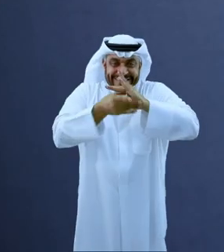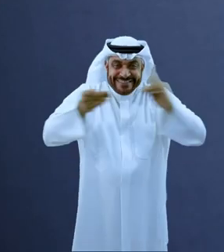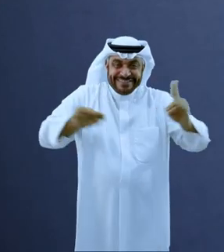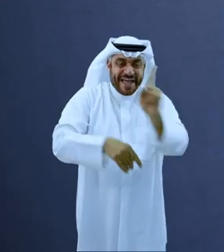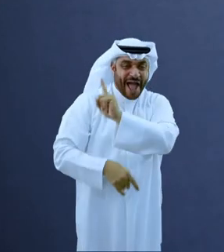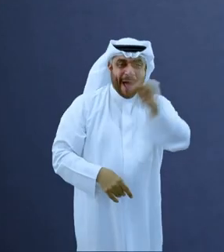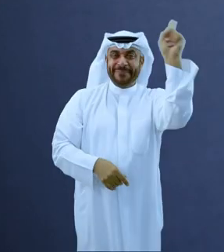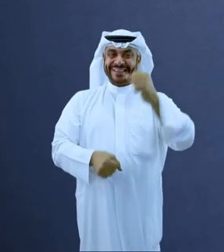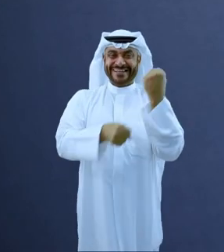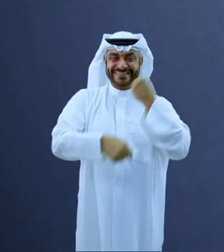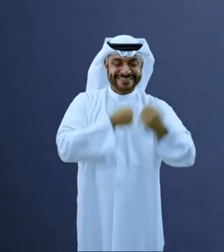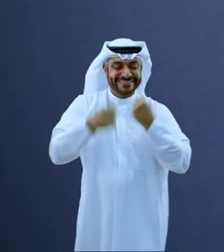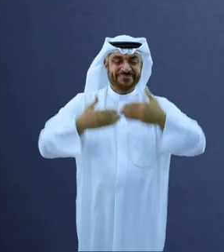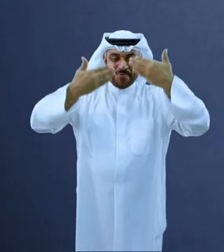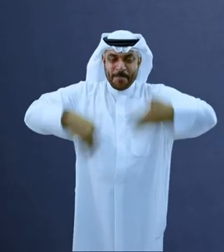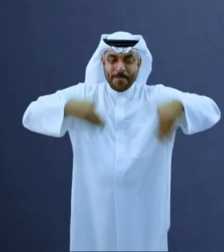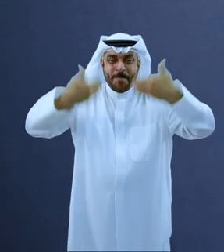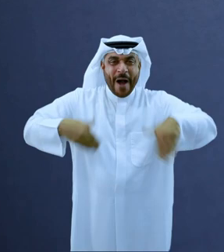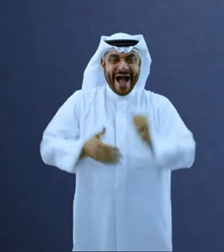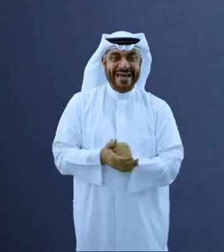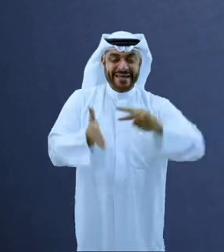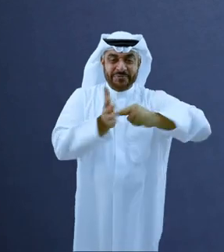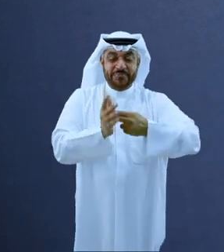الفكرية والعقلية لذوي الإعاقة،